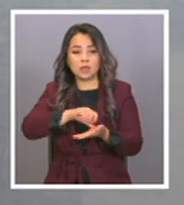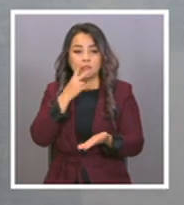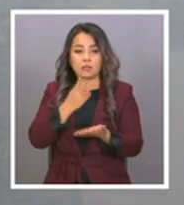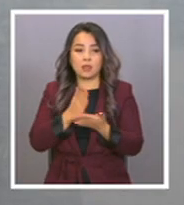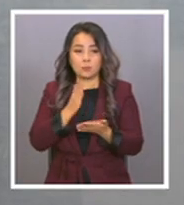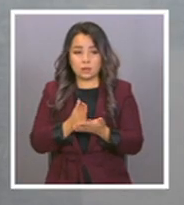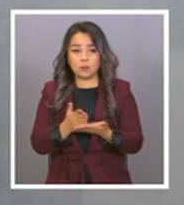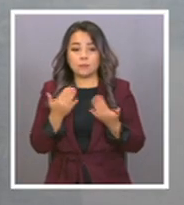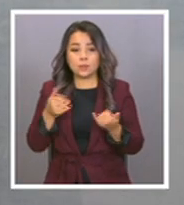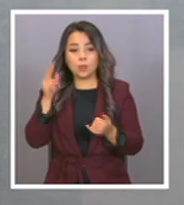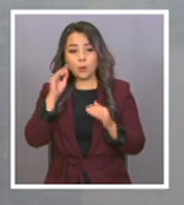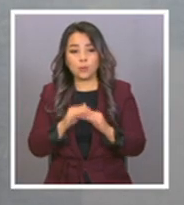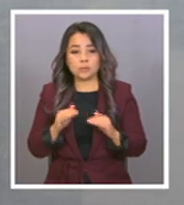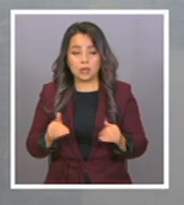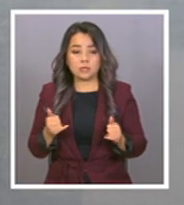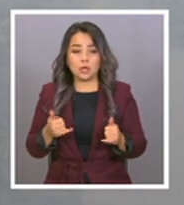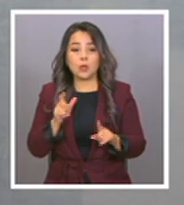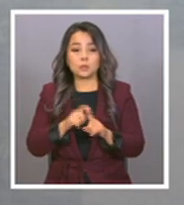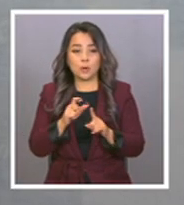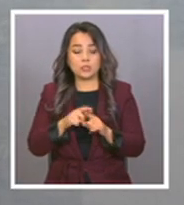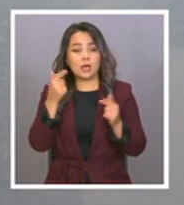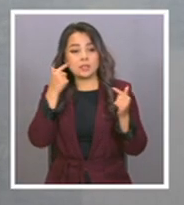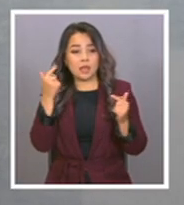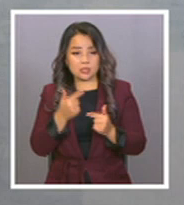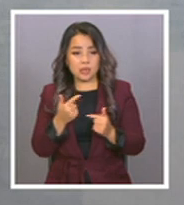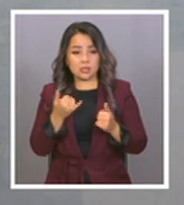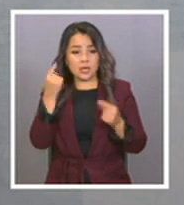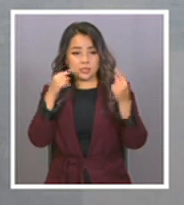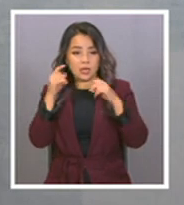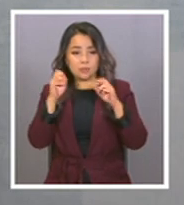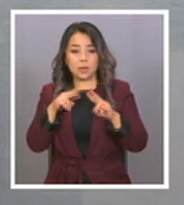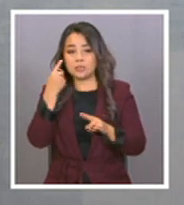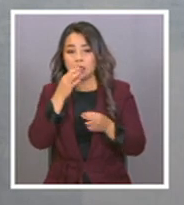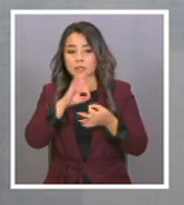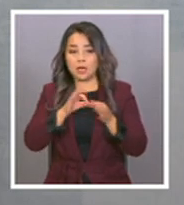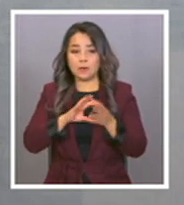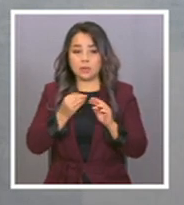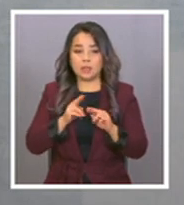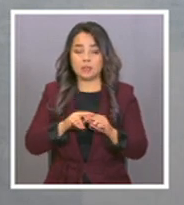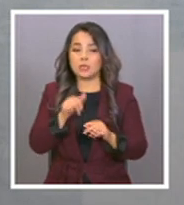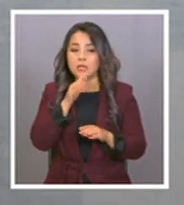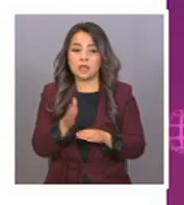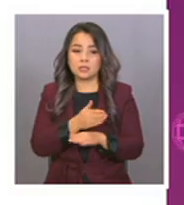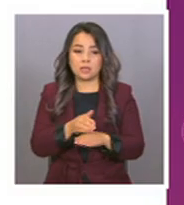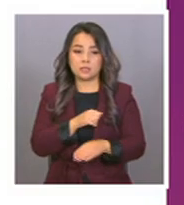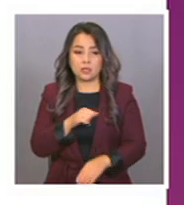Қане оқушылар, осы шешендік сөздерді идеялық, стилистикалық сипатына қарай талдаңыздар.